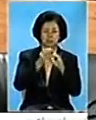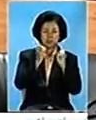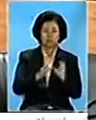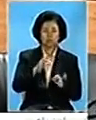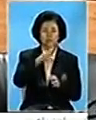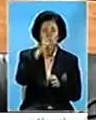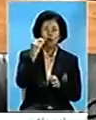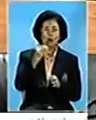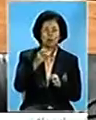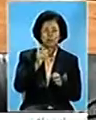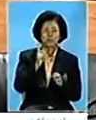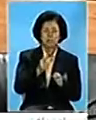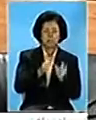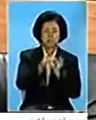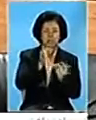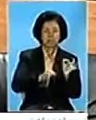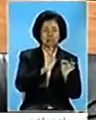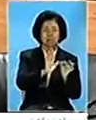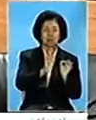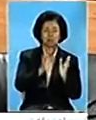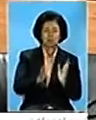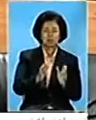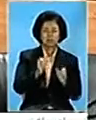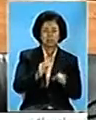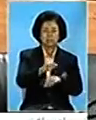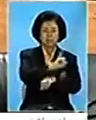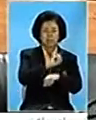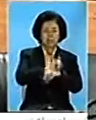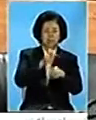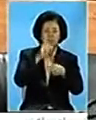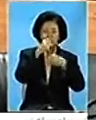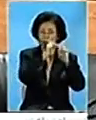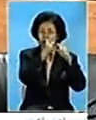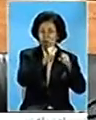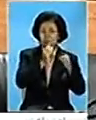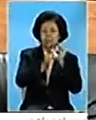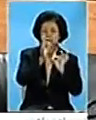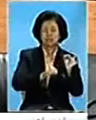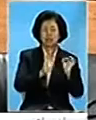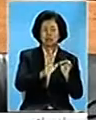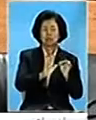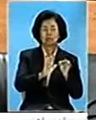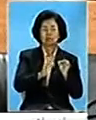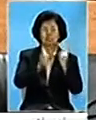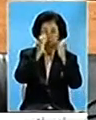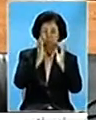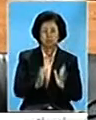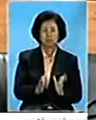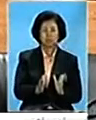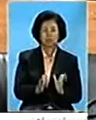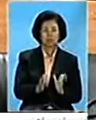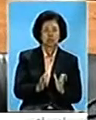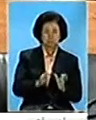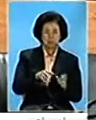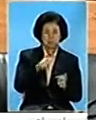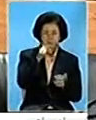เป็นตัวแทนของชาวไร่อ้อยเป็นตัวแทนของอาชีพครูฮะ อันนี้มันสะท้อนว่าประชาชนได้เลือกค